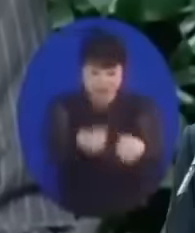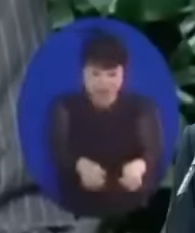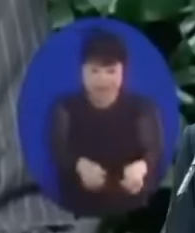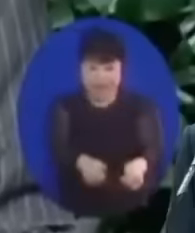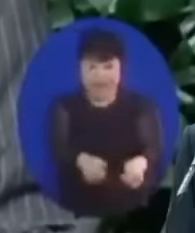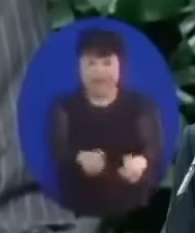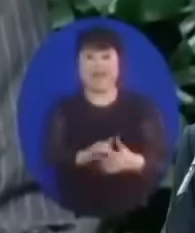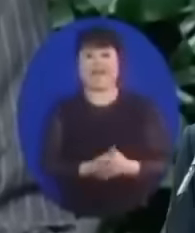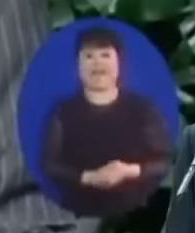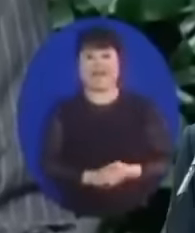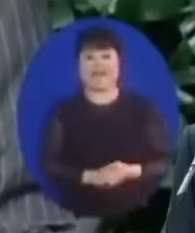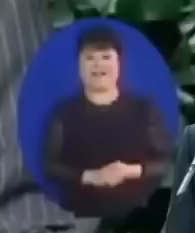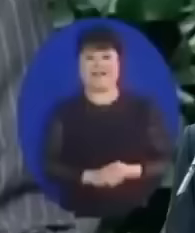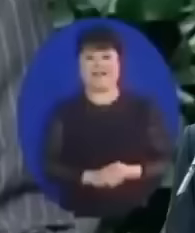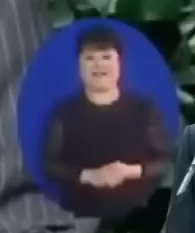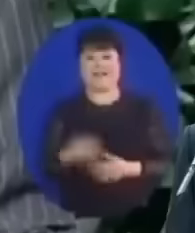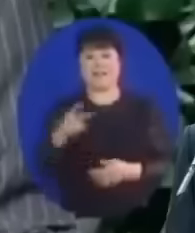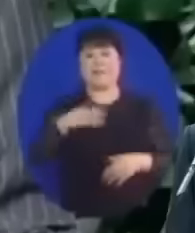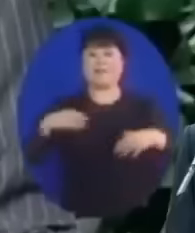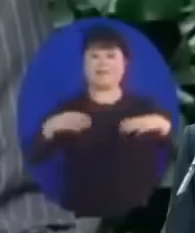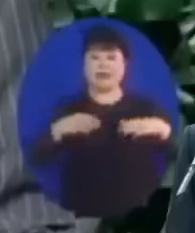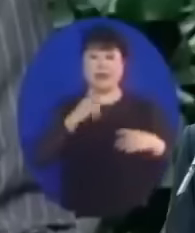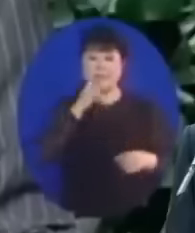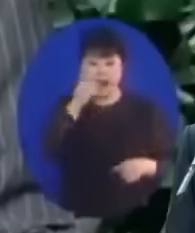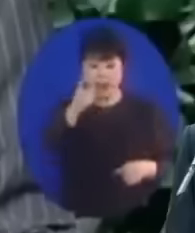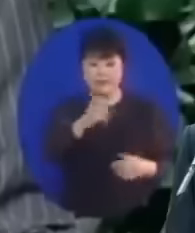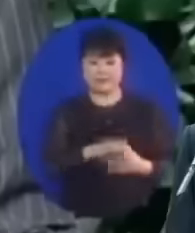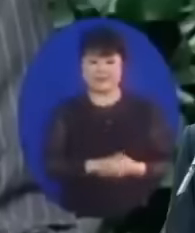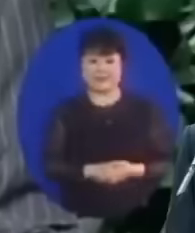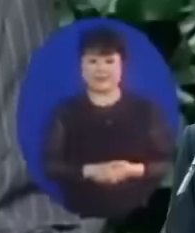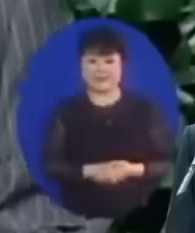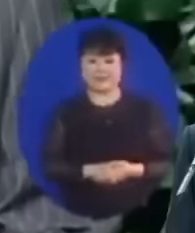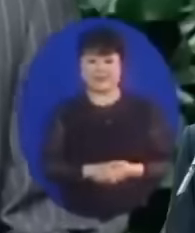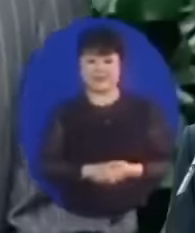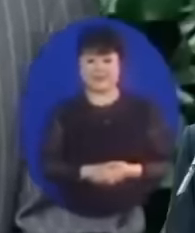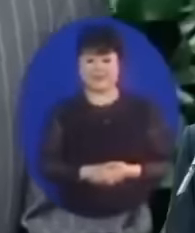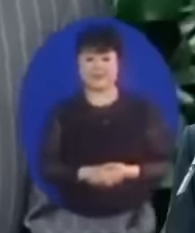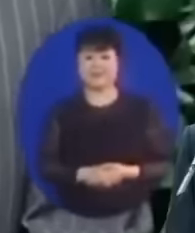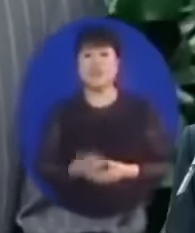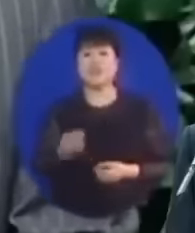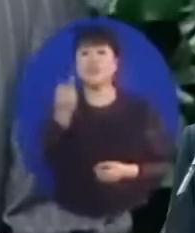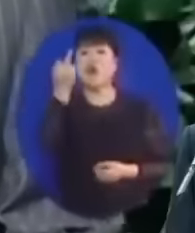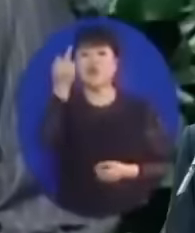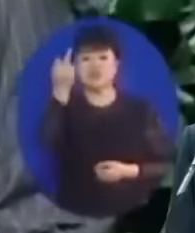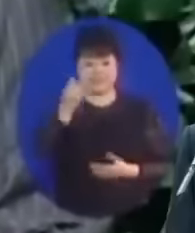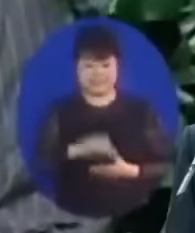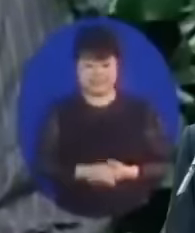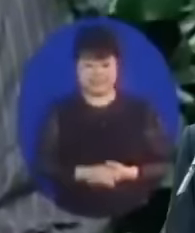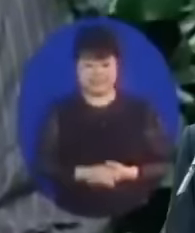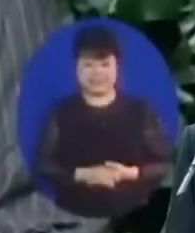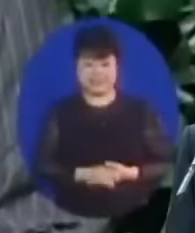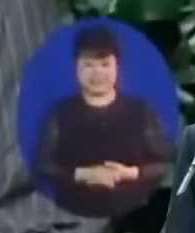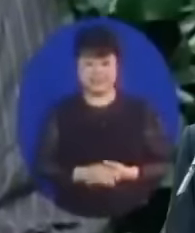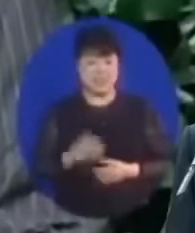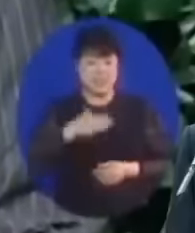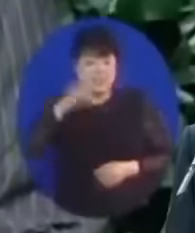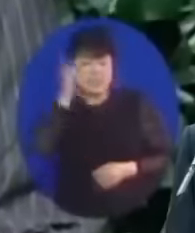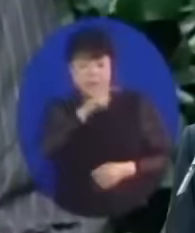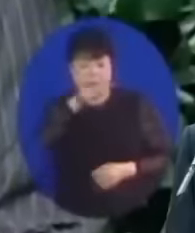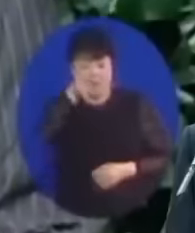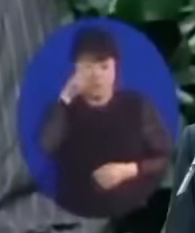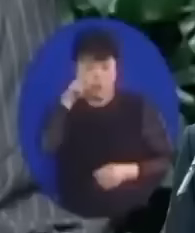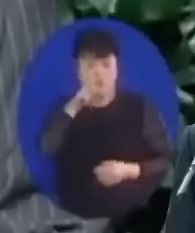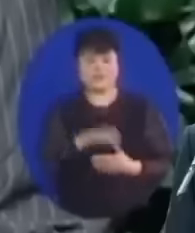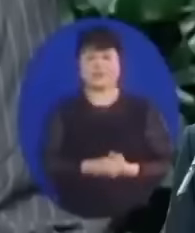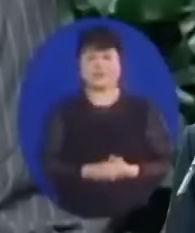보았습니다. 그걸 또 자랑으로 이야기를 했습니다. 그 형들은 몸을 떨고서